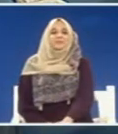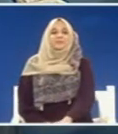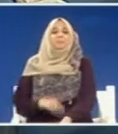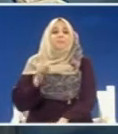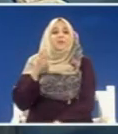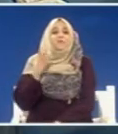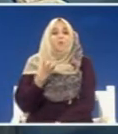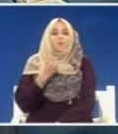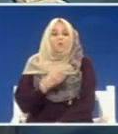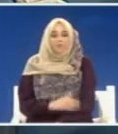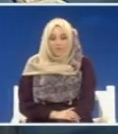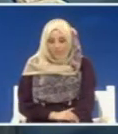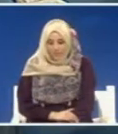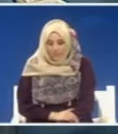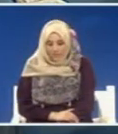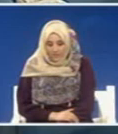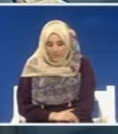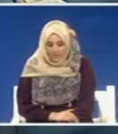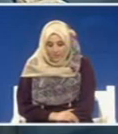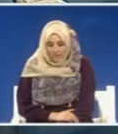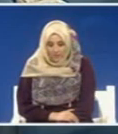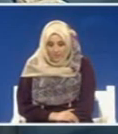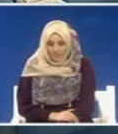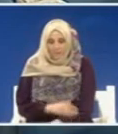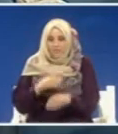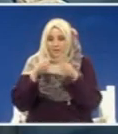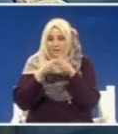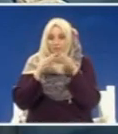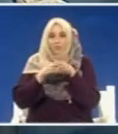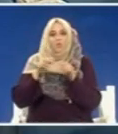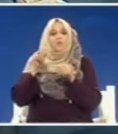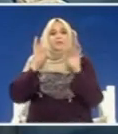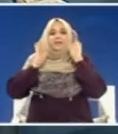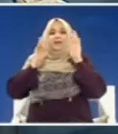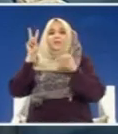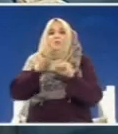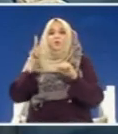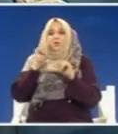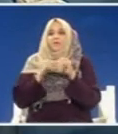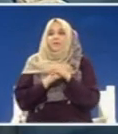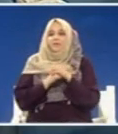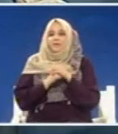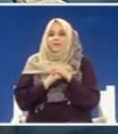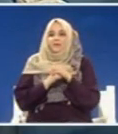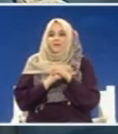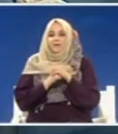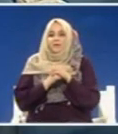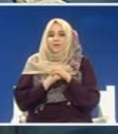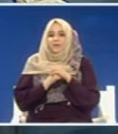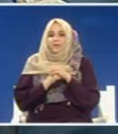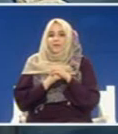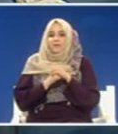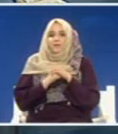بغيتنا نسقسيك على سقسي الشيخ نقوله صلاة الجمعة هذا في الدار وأنا وقت بعد